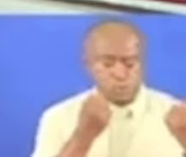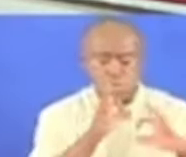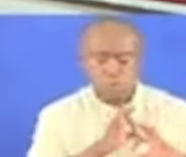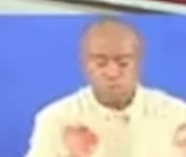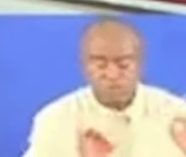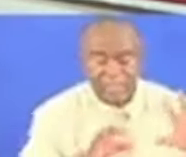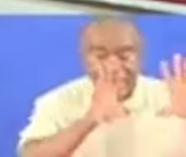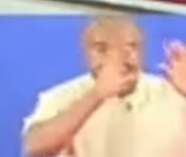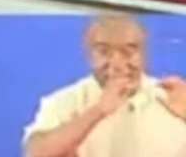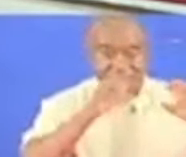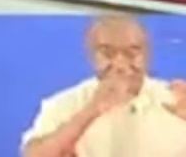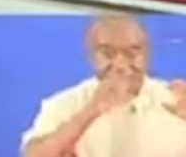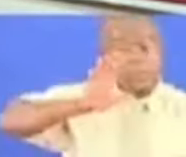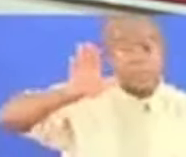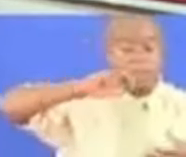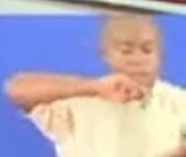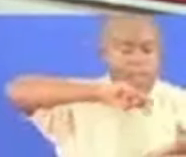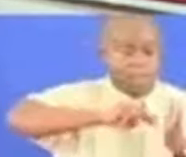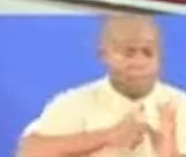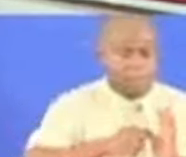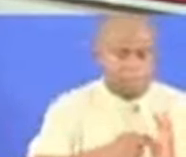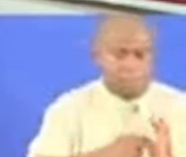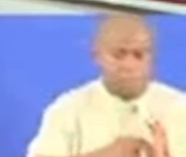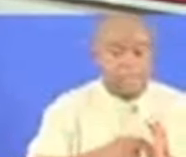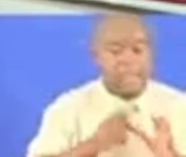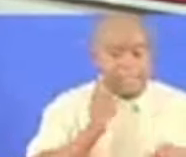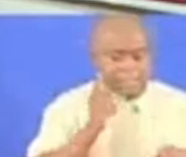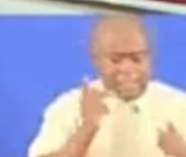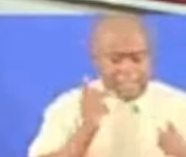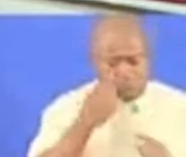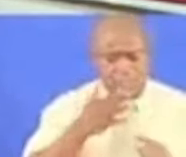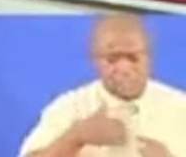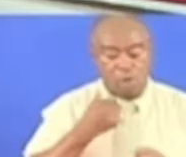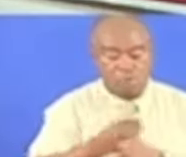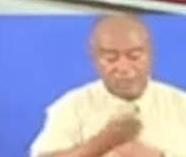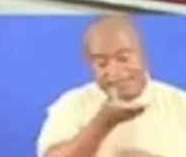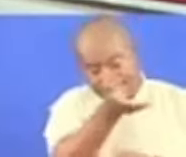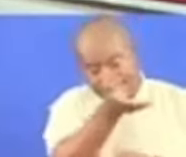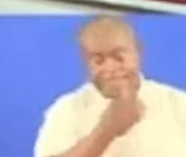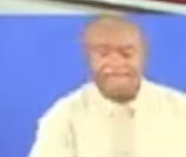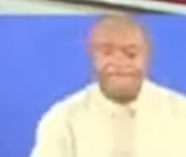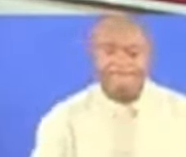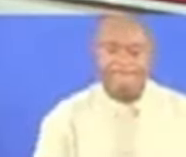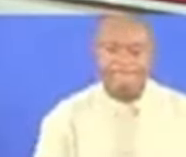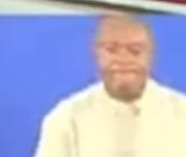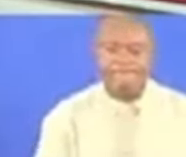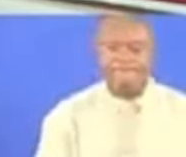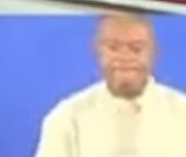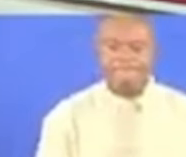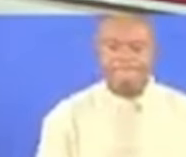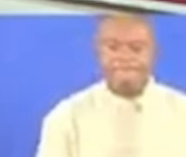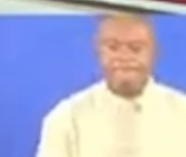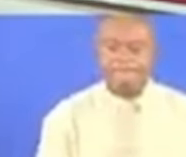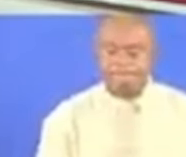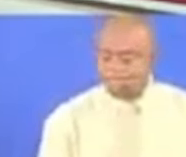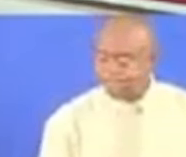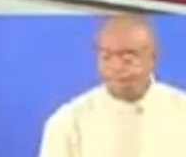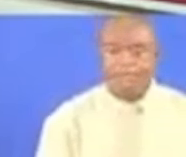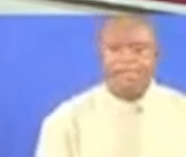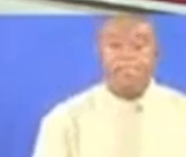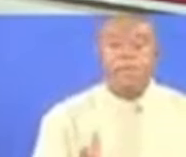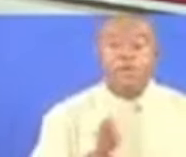taar IFA za timu yake Ya kampen pindi atakon inaf mhh spik katika kuto